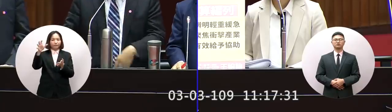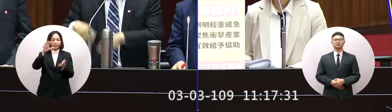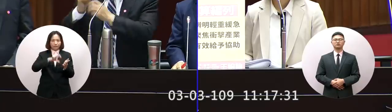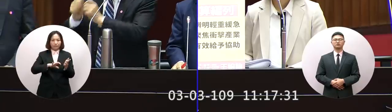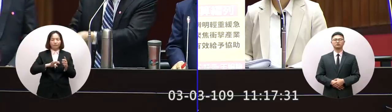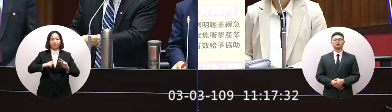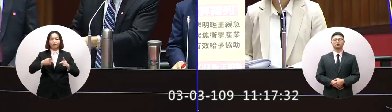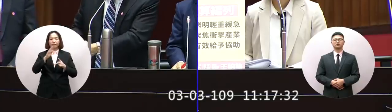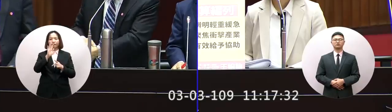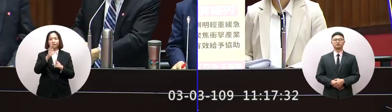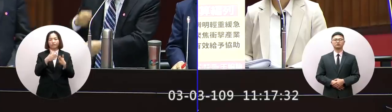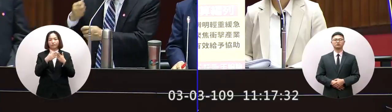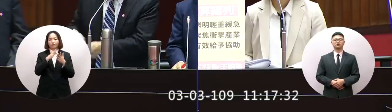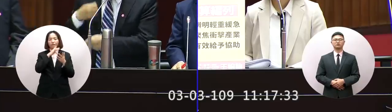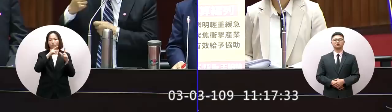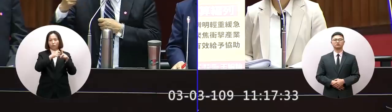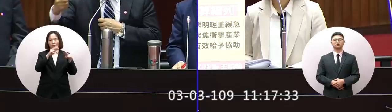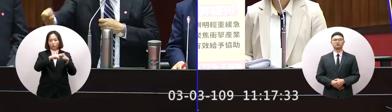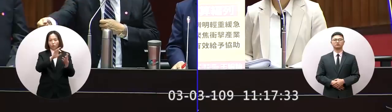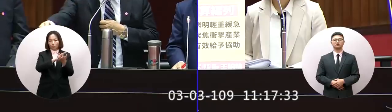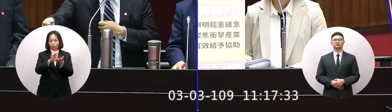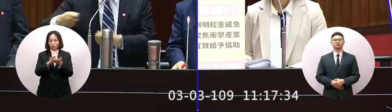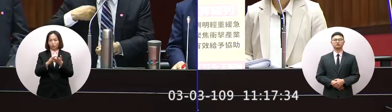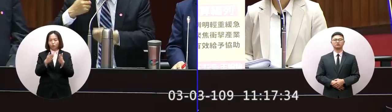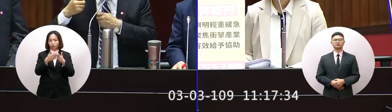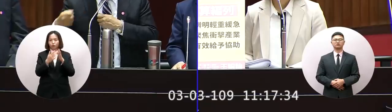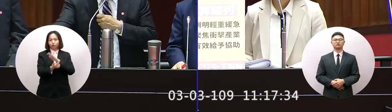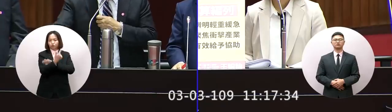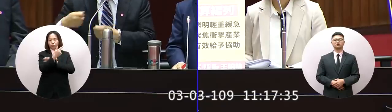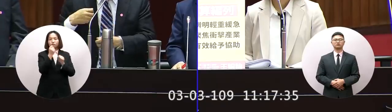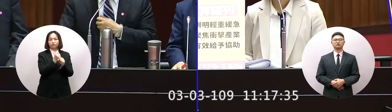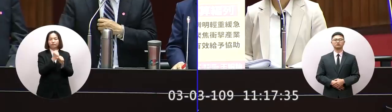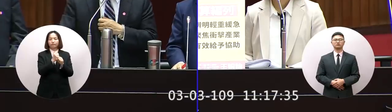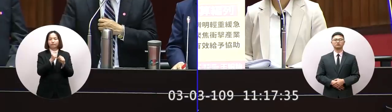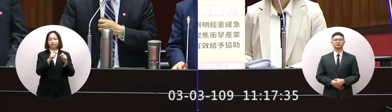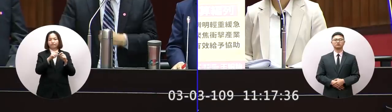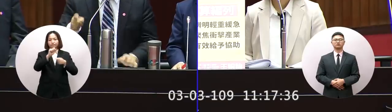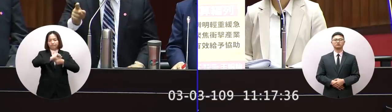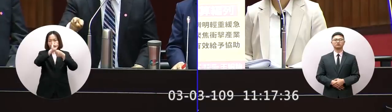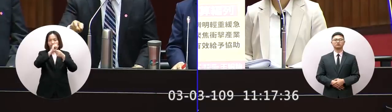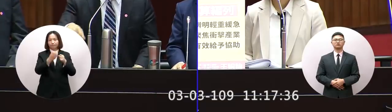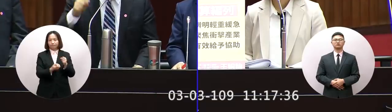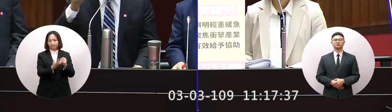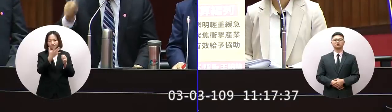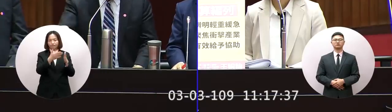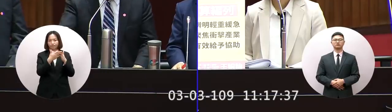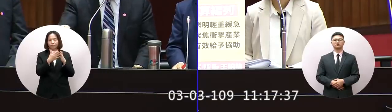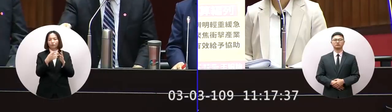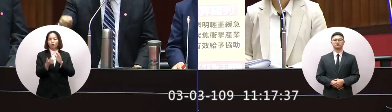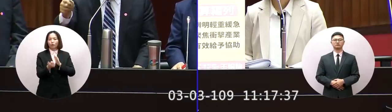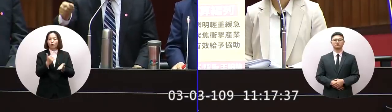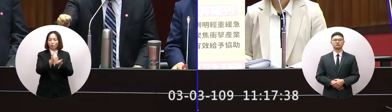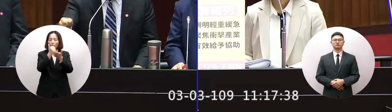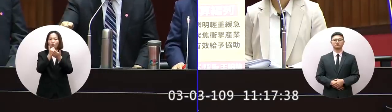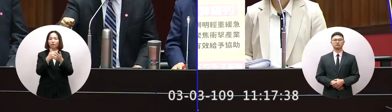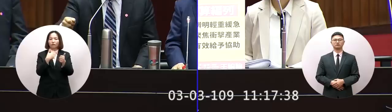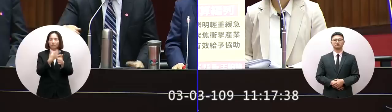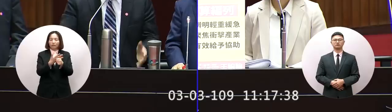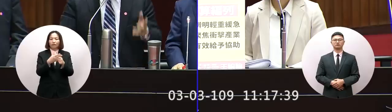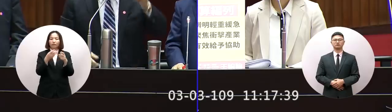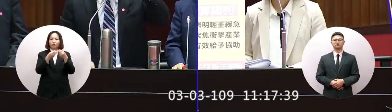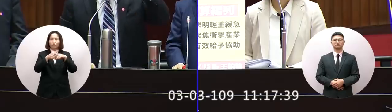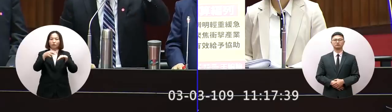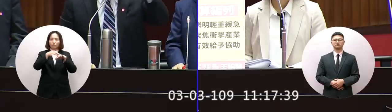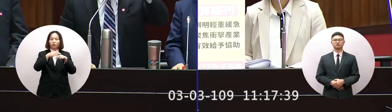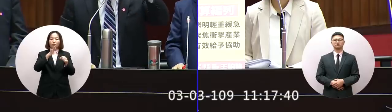这一次公共支出不但要加快、加大、加强，甚至还鼓励 给奖励